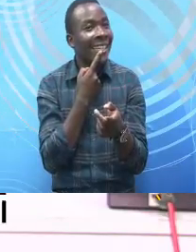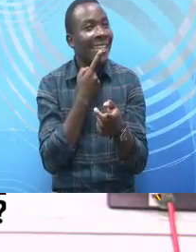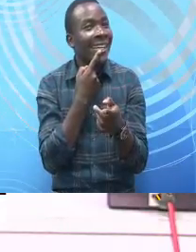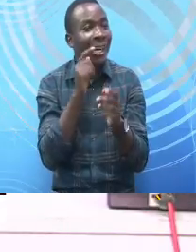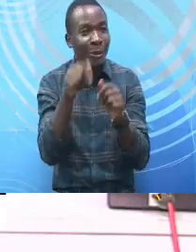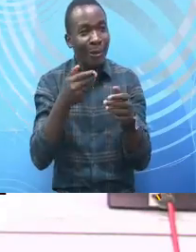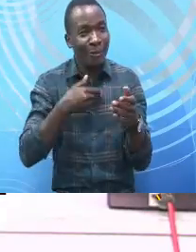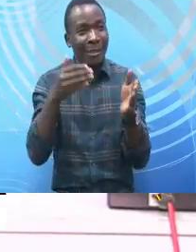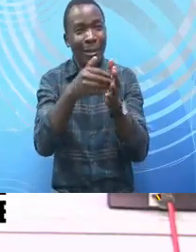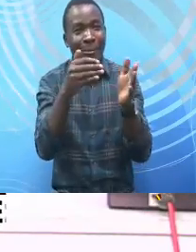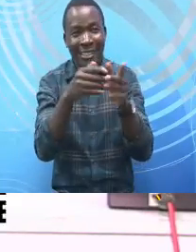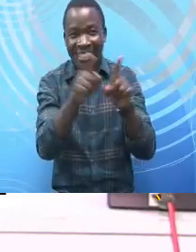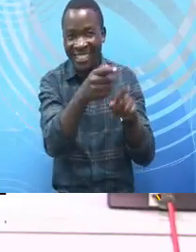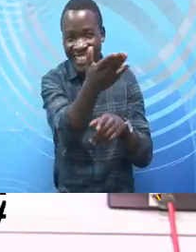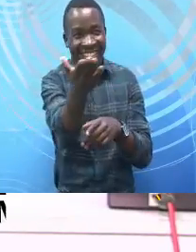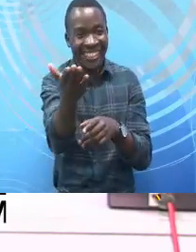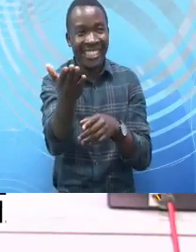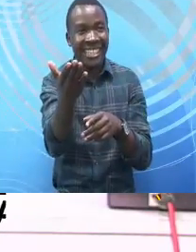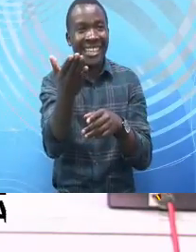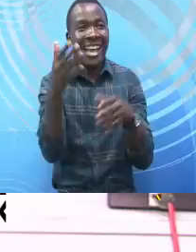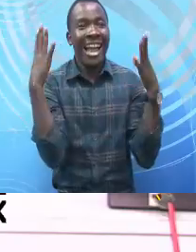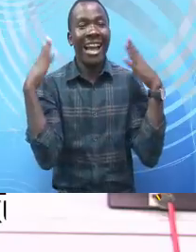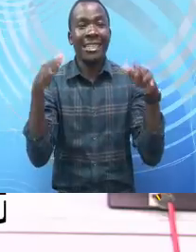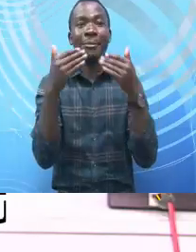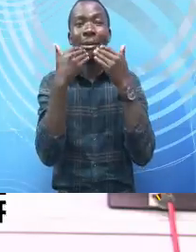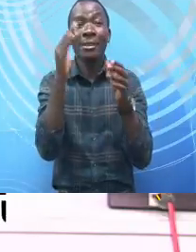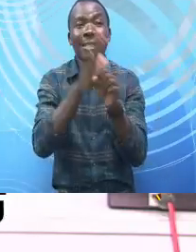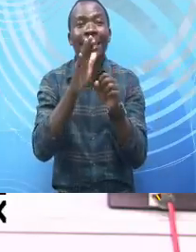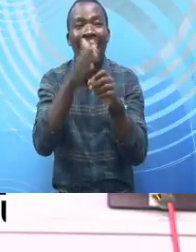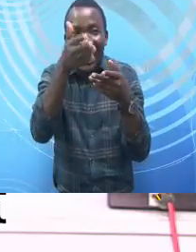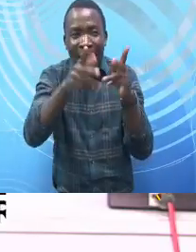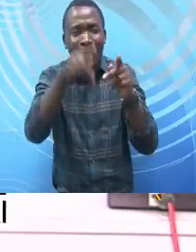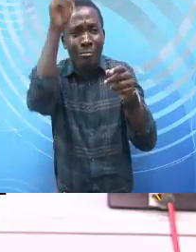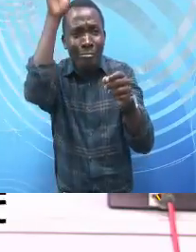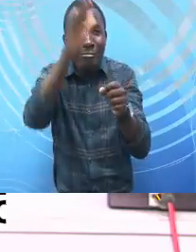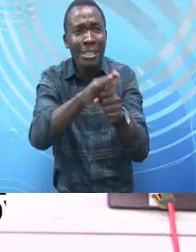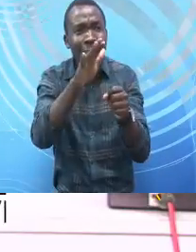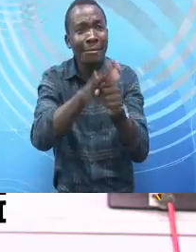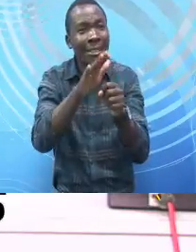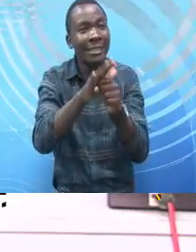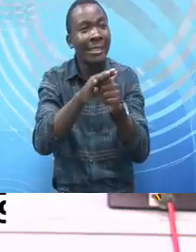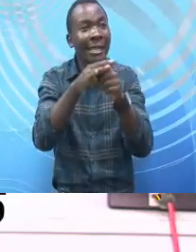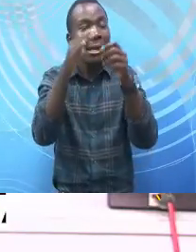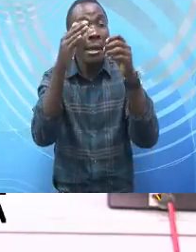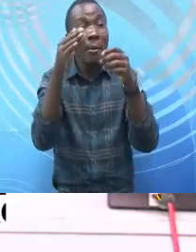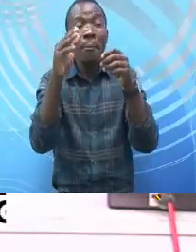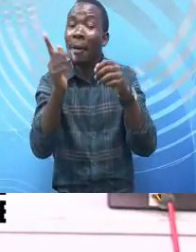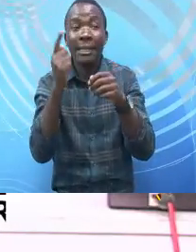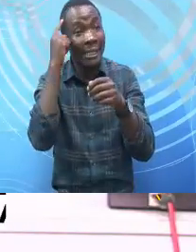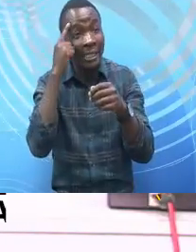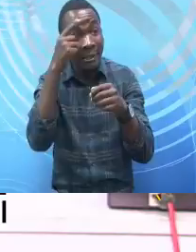agira imbogamizi zigeze nk'aho ngaho. Ange, urakoze cyane. Ntabwo ari Ange gusa, ahubwo hari n'abandi batatekereza ko iki ari ikibazo